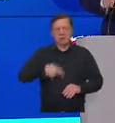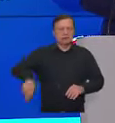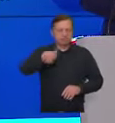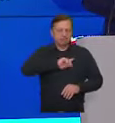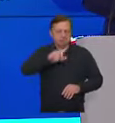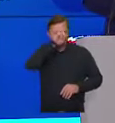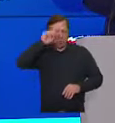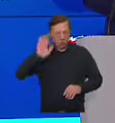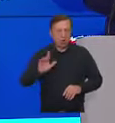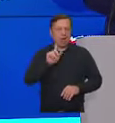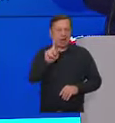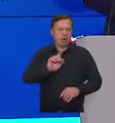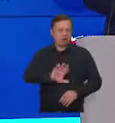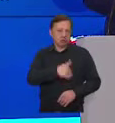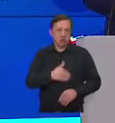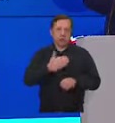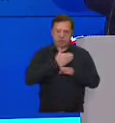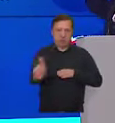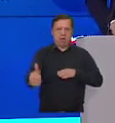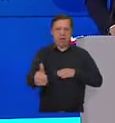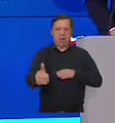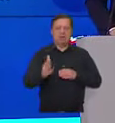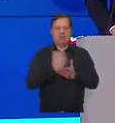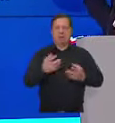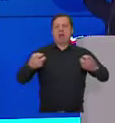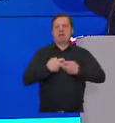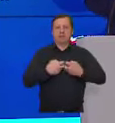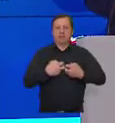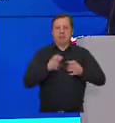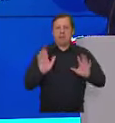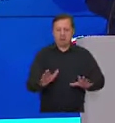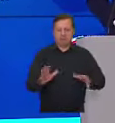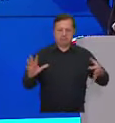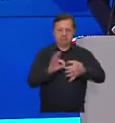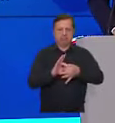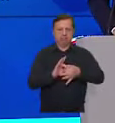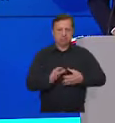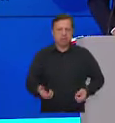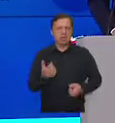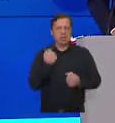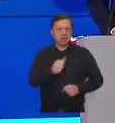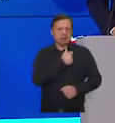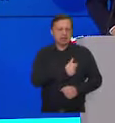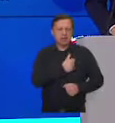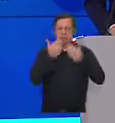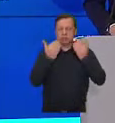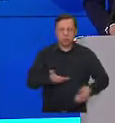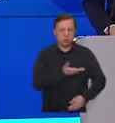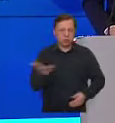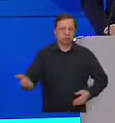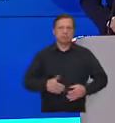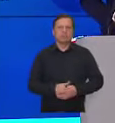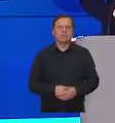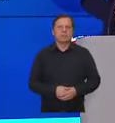ale szkoły funkcjonują na zasadzie zdalnej. Coraz większa liczba szkół. Bardzo serdecznie chciałem za to podziękować.